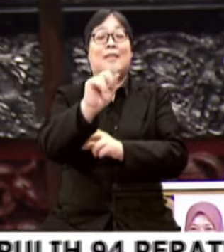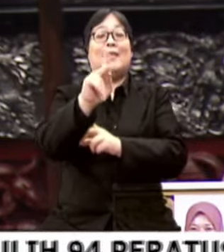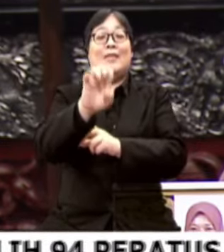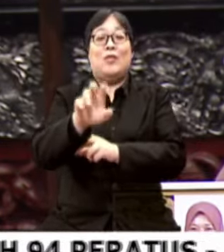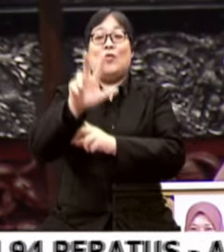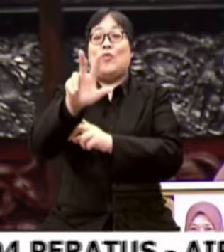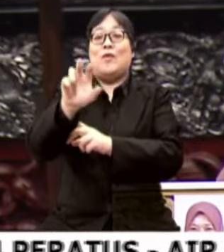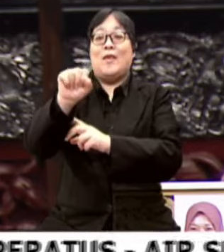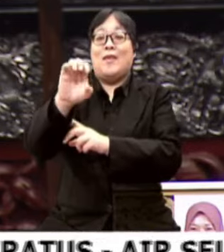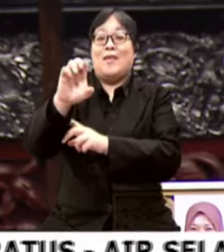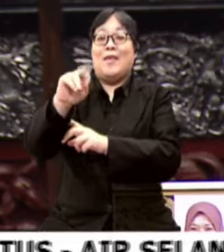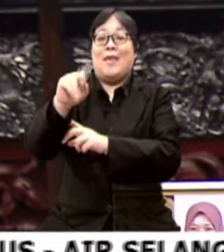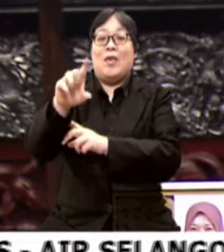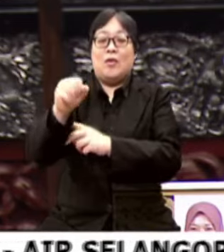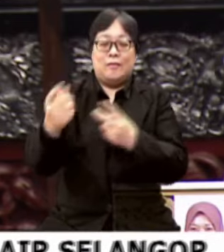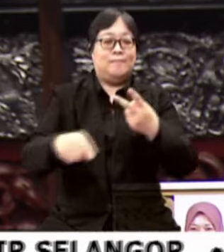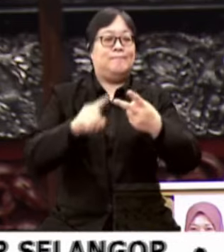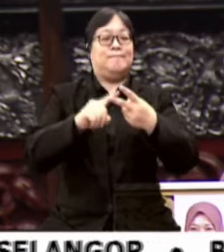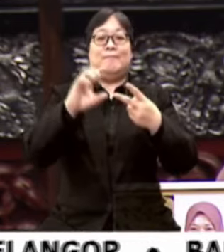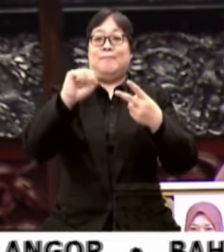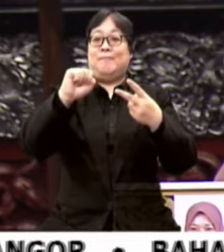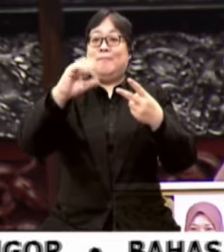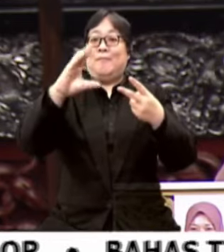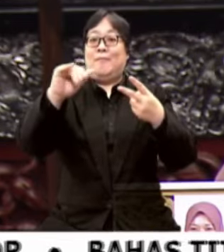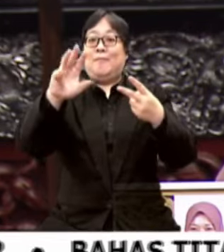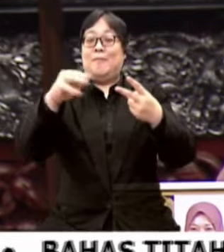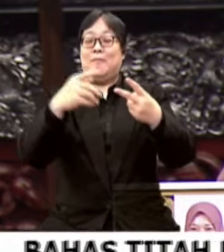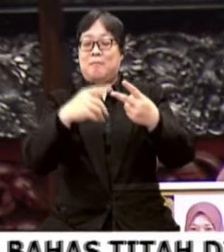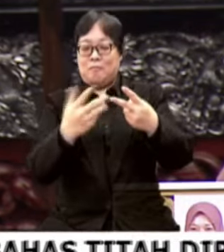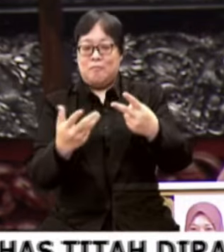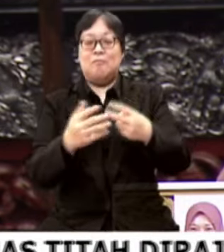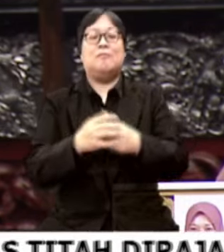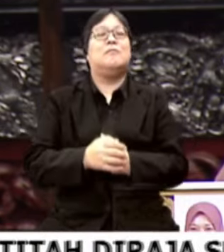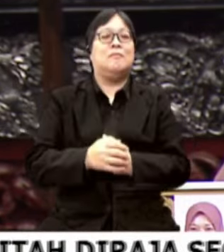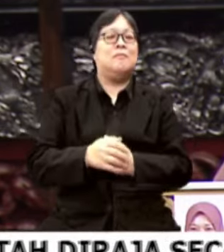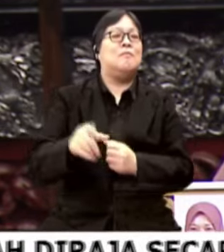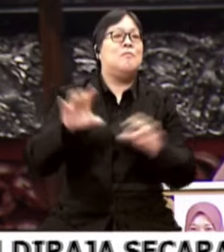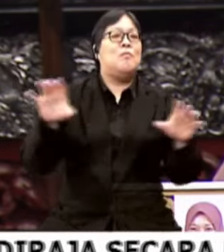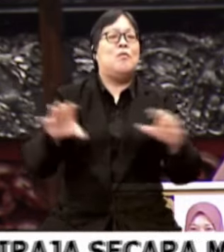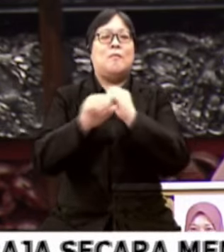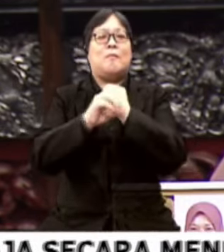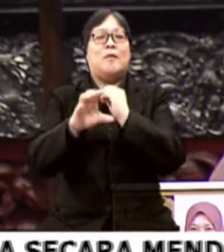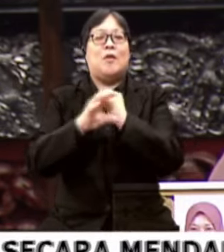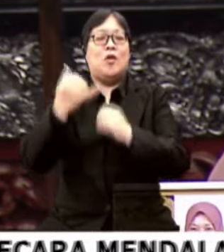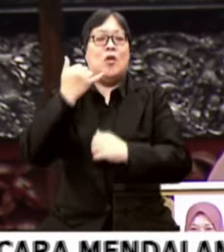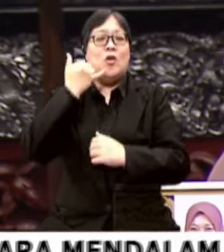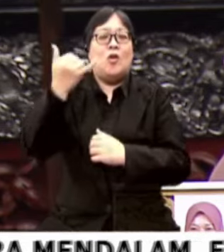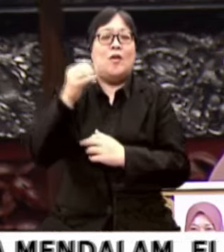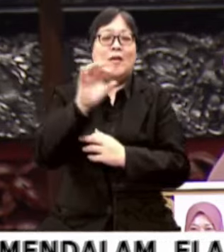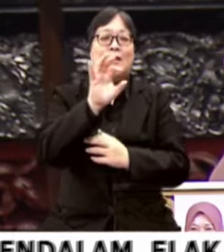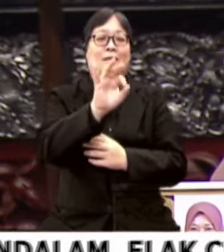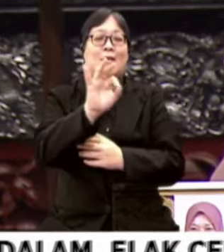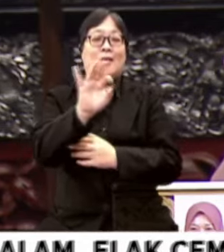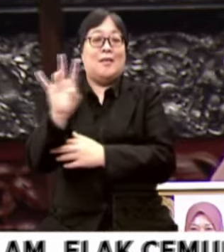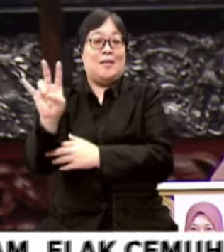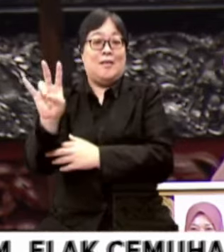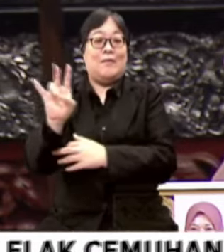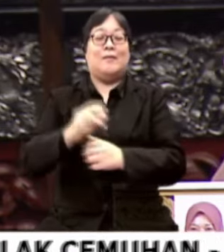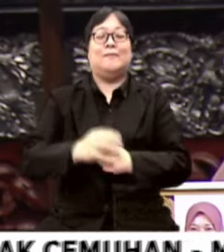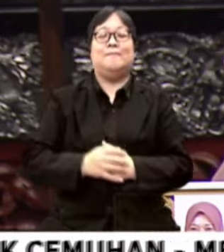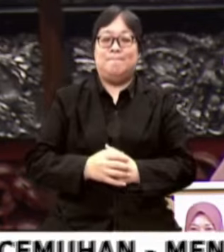bagi isu scam mereka akan melakukan camping call 99 dan